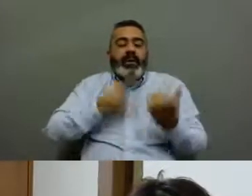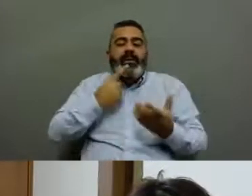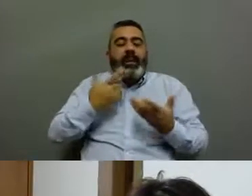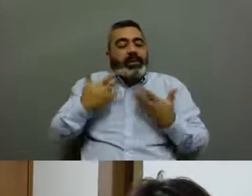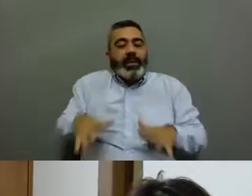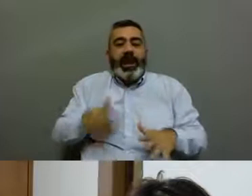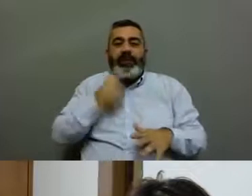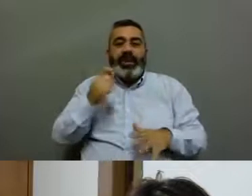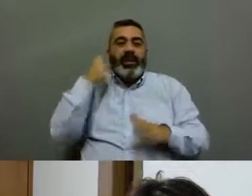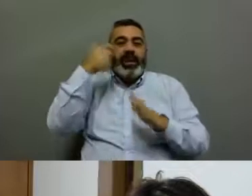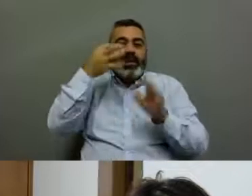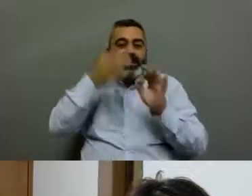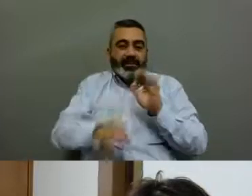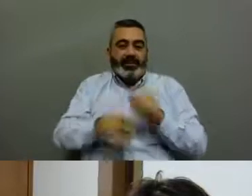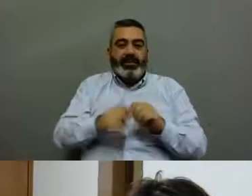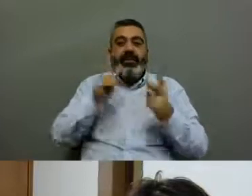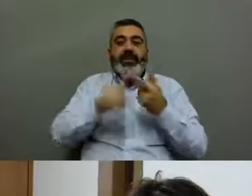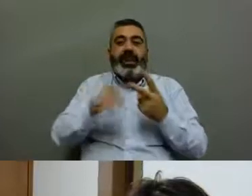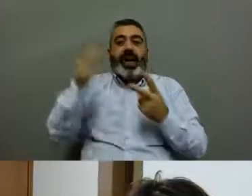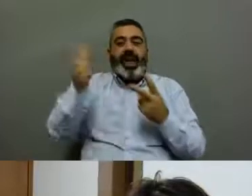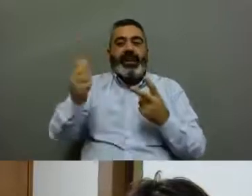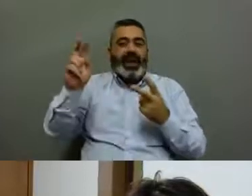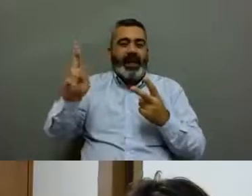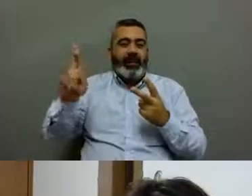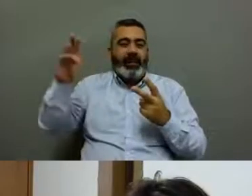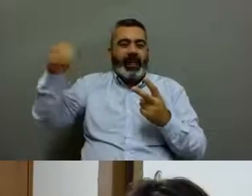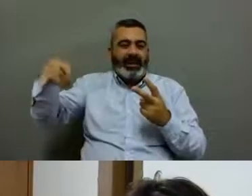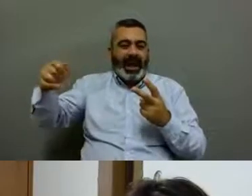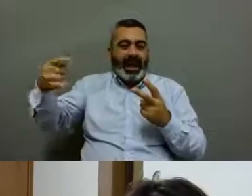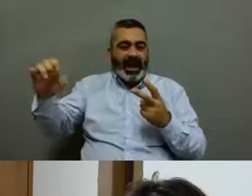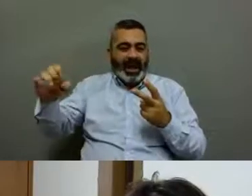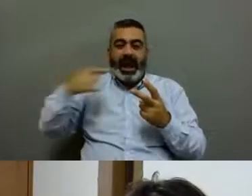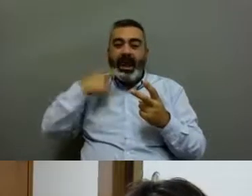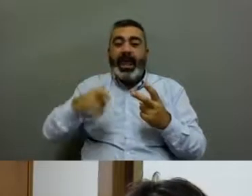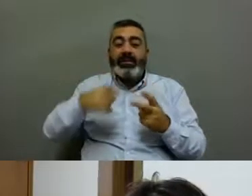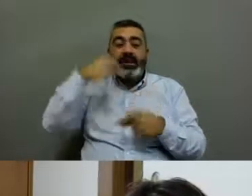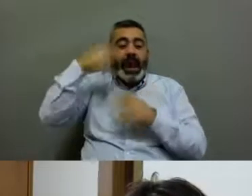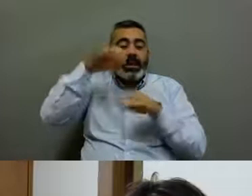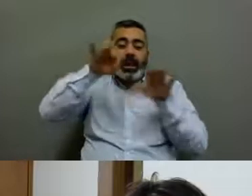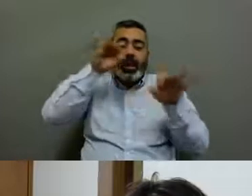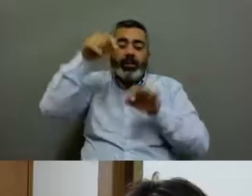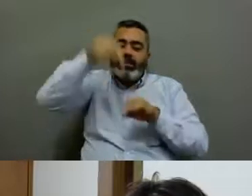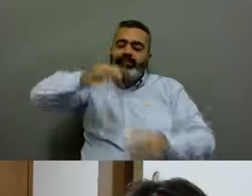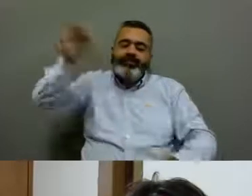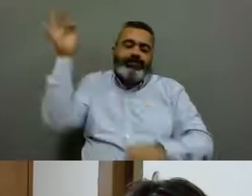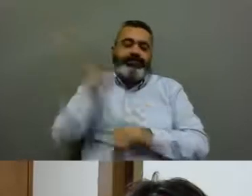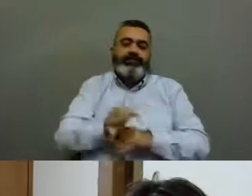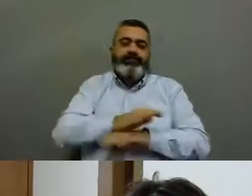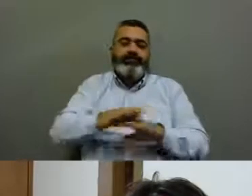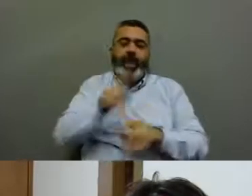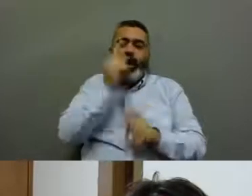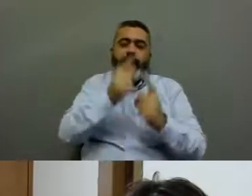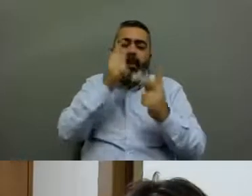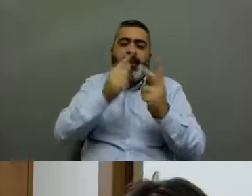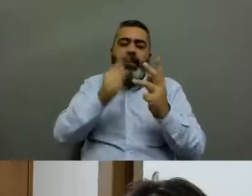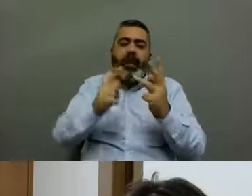βιώσουμε. Η κυρία Άννα Εύα Μπεζέ αναφέρει ότι είναι υπέροχες οι σημερινές επιλογές των ταινιών. Είναι μία και μία.